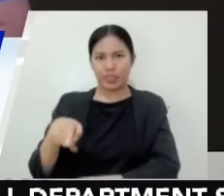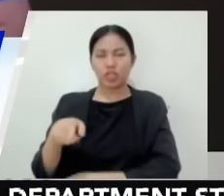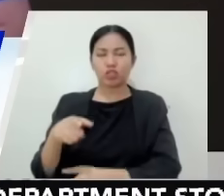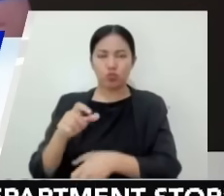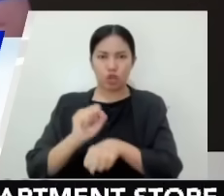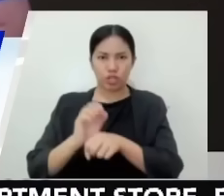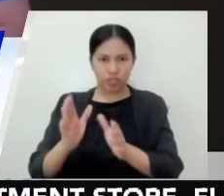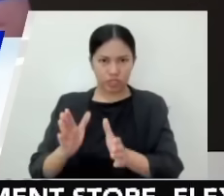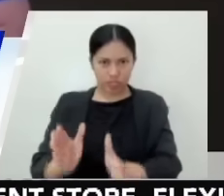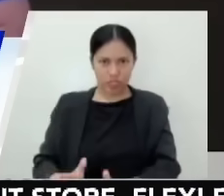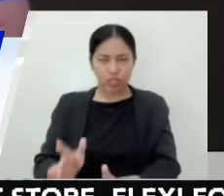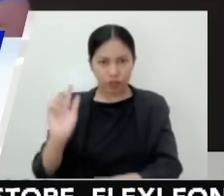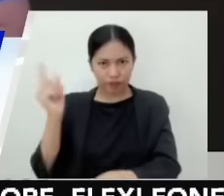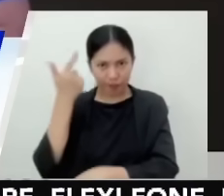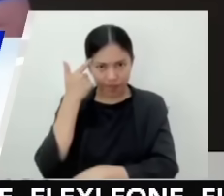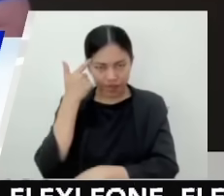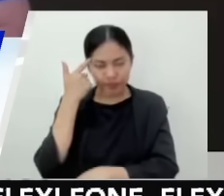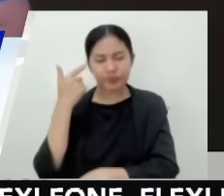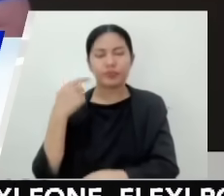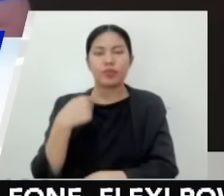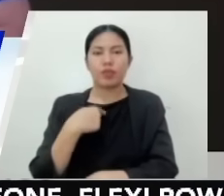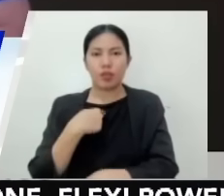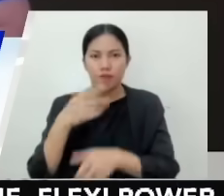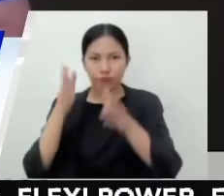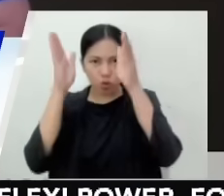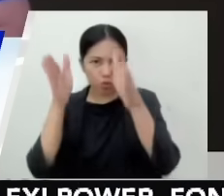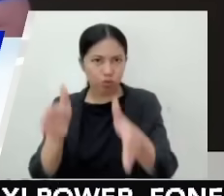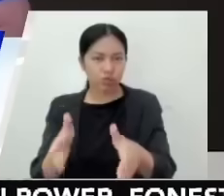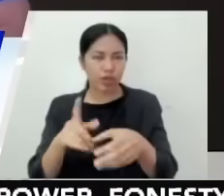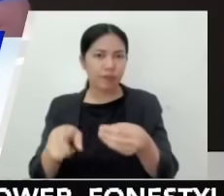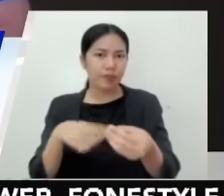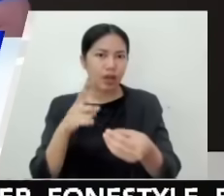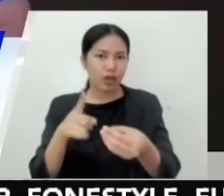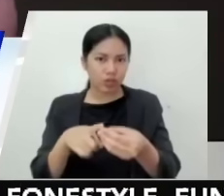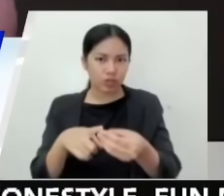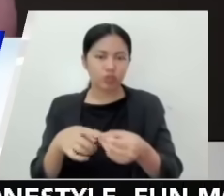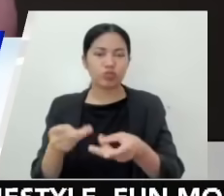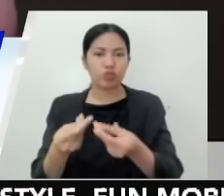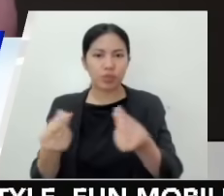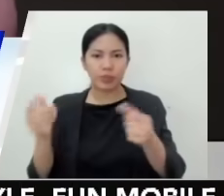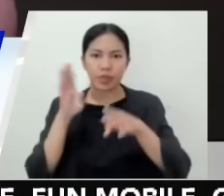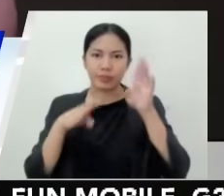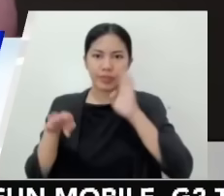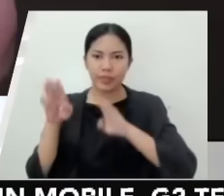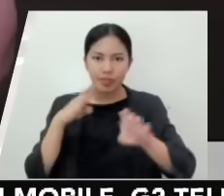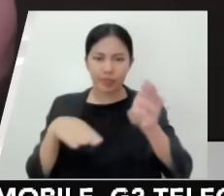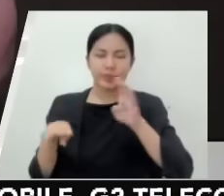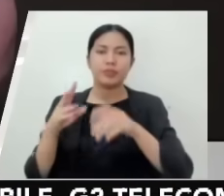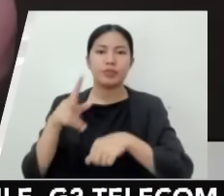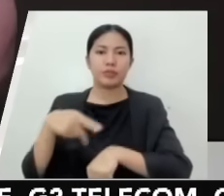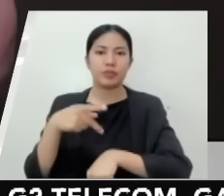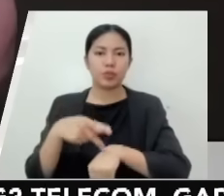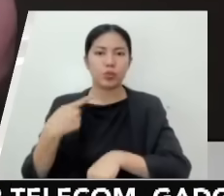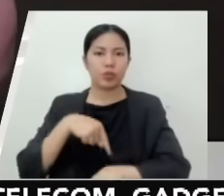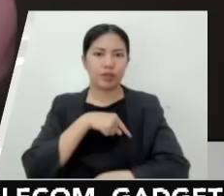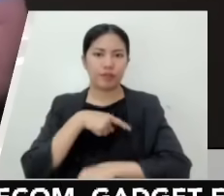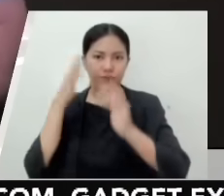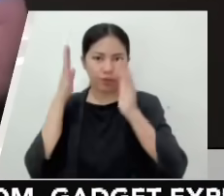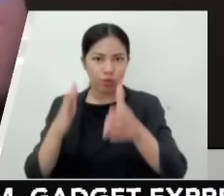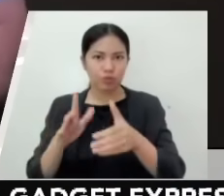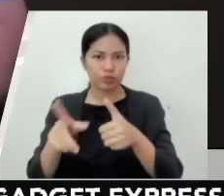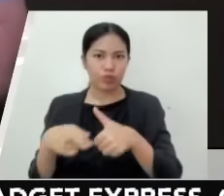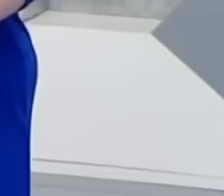ay nakatutok tayo sa pagtugon sa mga suliraning hinaharap ng ating bansa. Unahin natin ang Pilipinas.